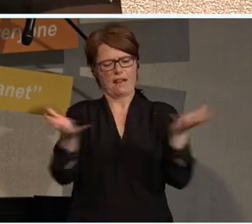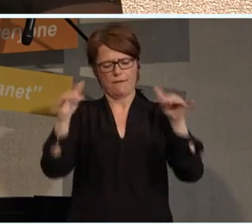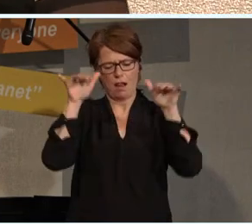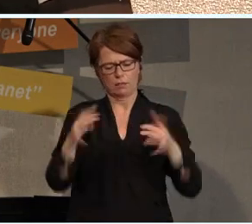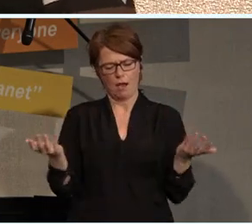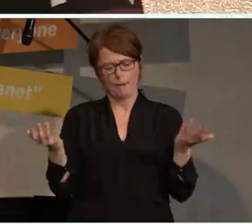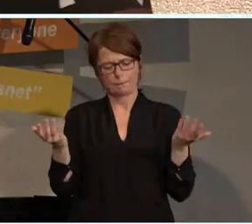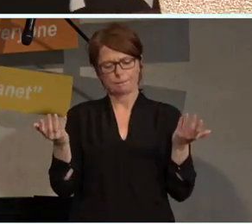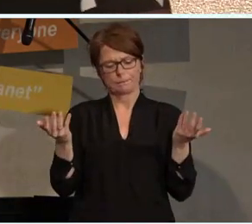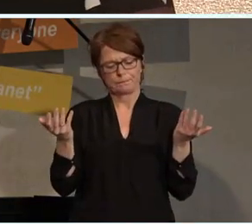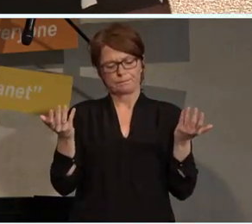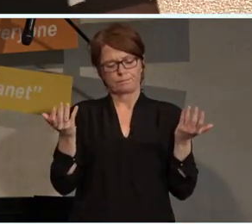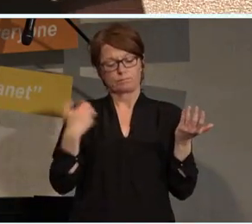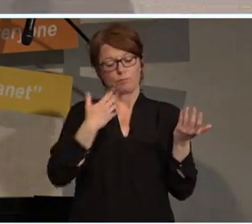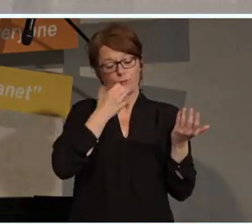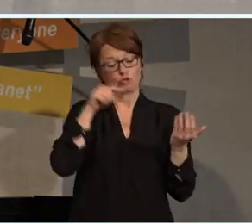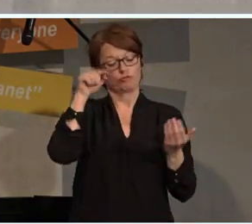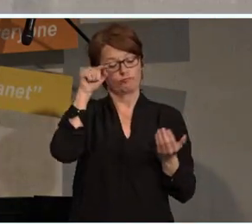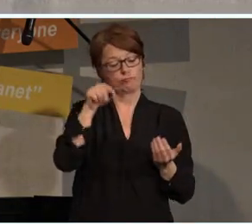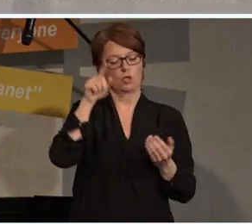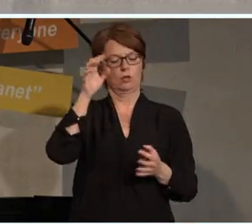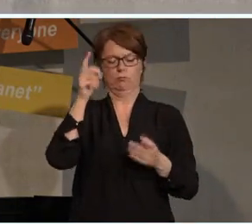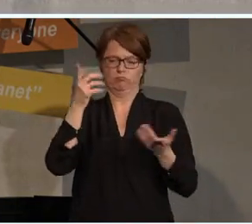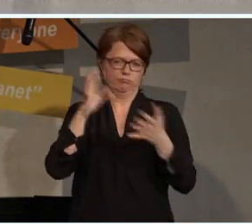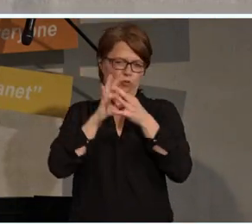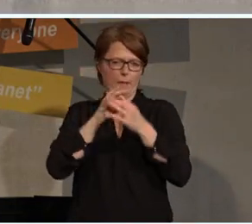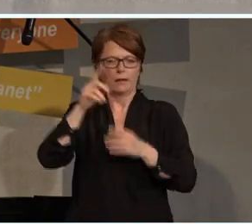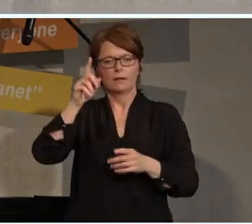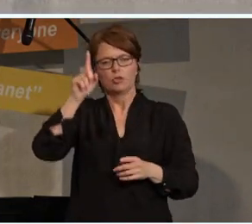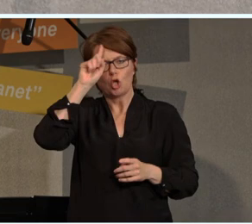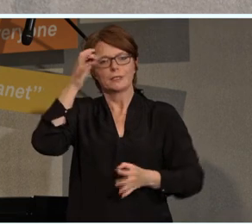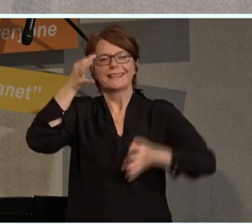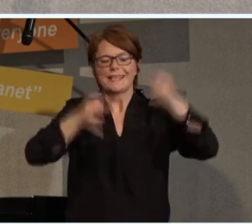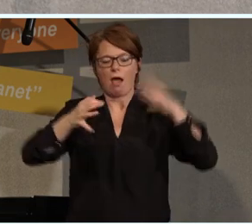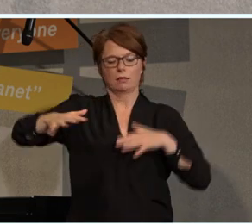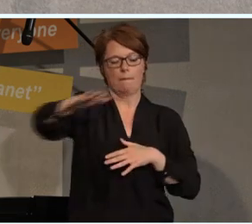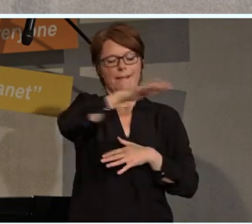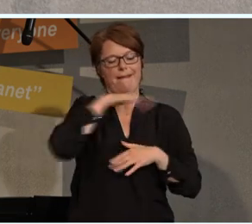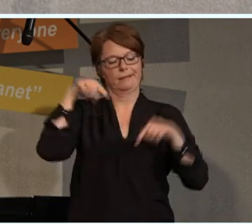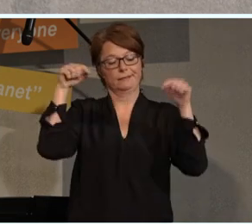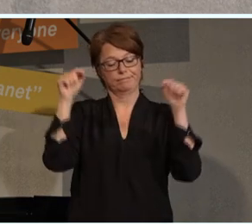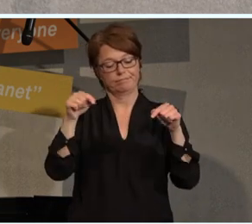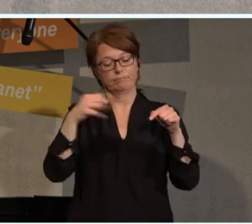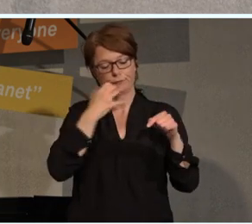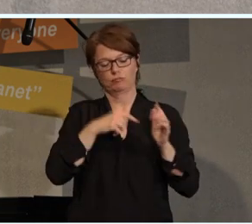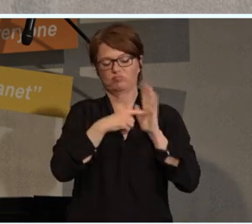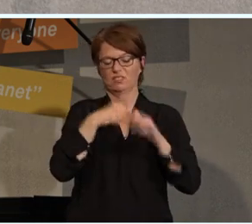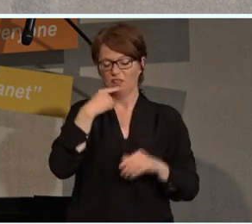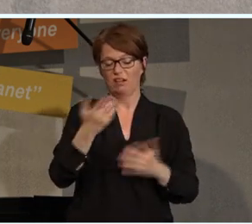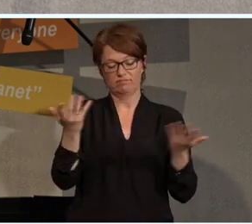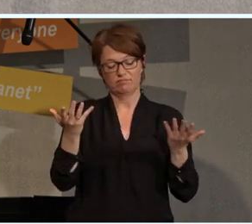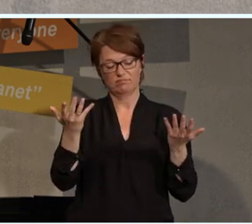und den neuen Narrativen, die wir geschafft haben, haben wir Intersektionalität als eine kritische Praxis begriffen, neben der